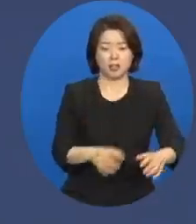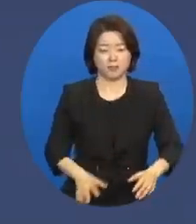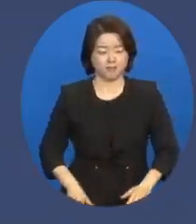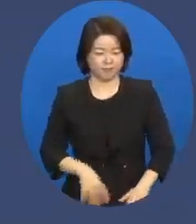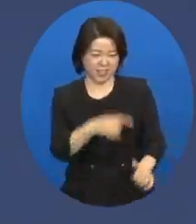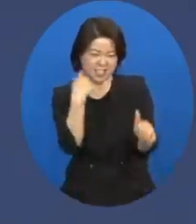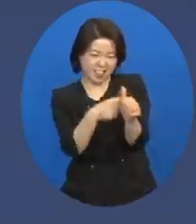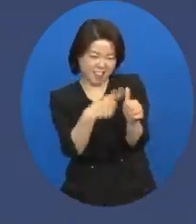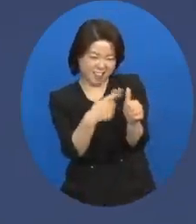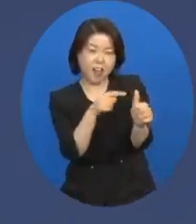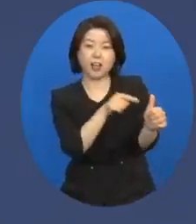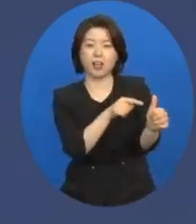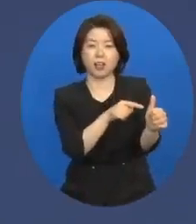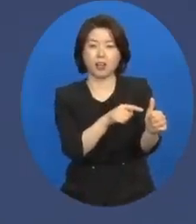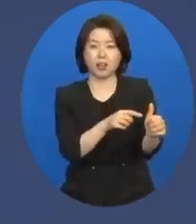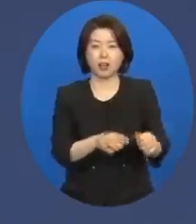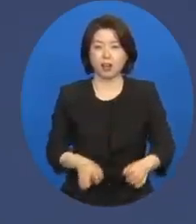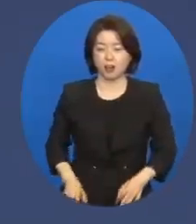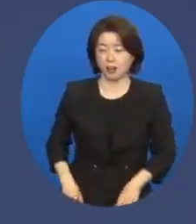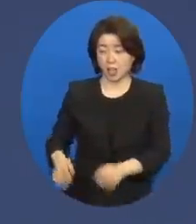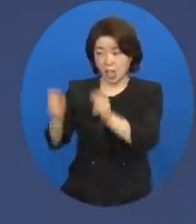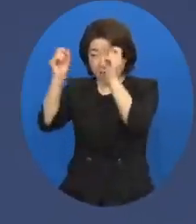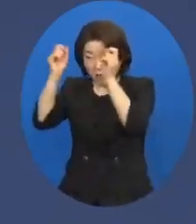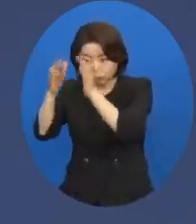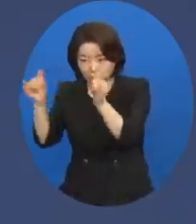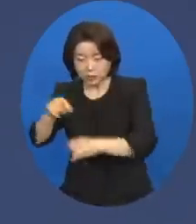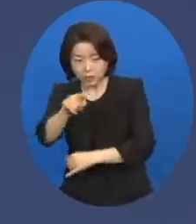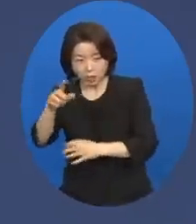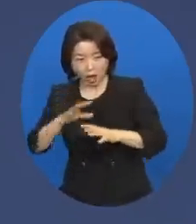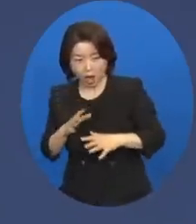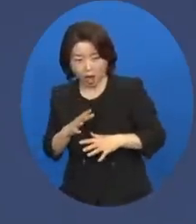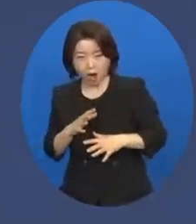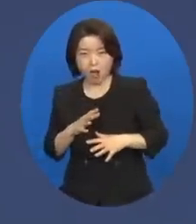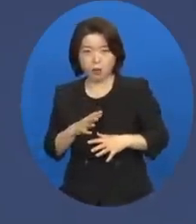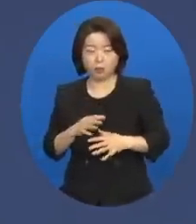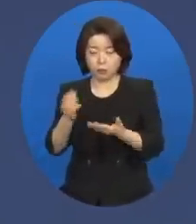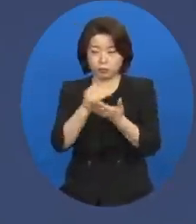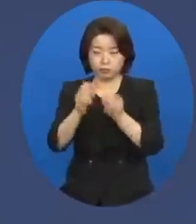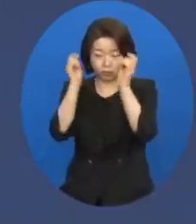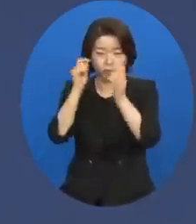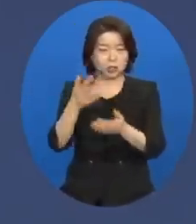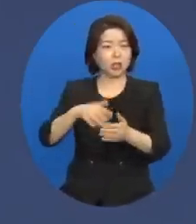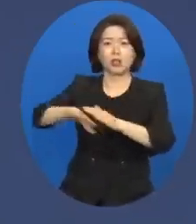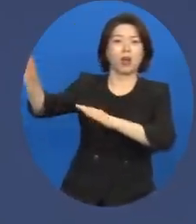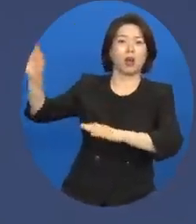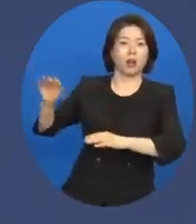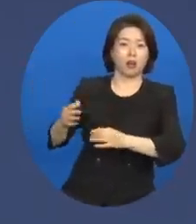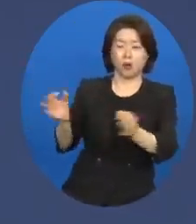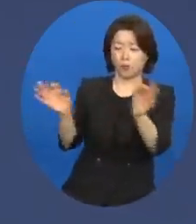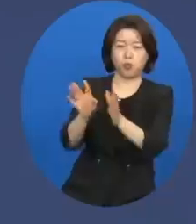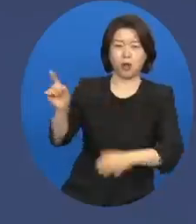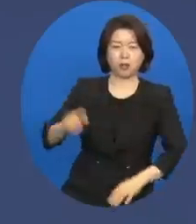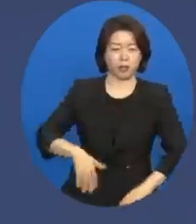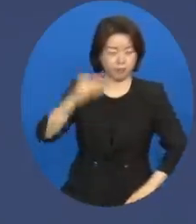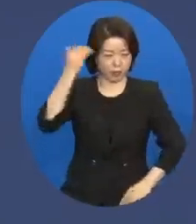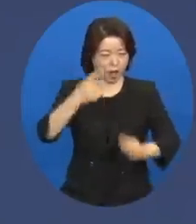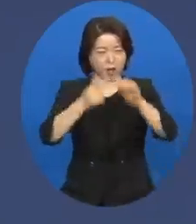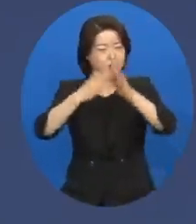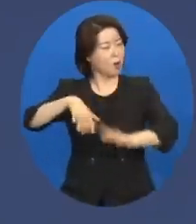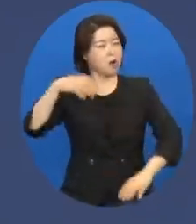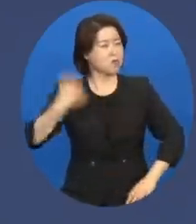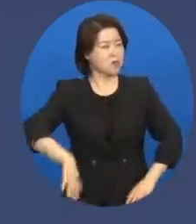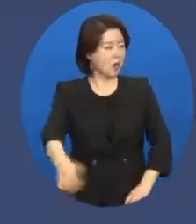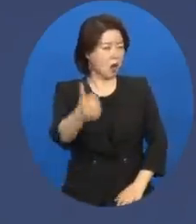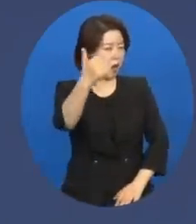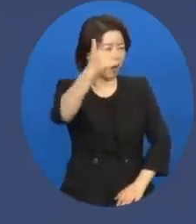욕을 해대니까 자기들이 무서워가지고요. 그래서 산에서 점쟁이들이 다 사라졌어요. 우리 한국교회 대단합니다